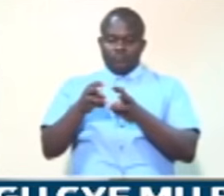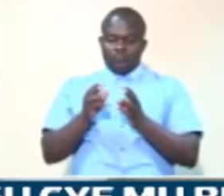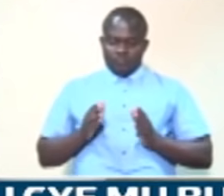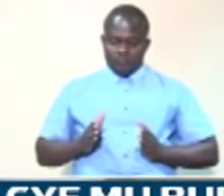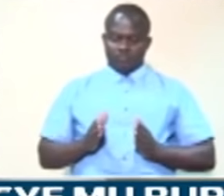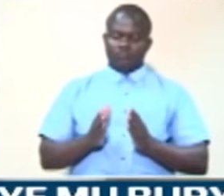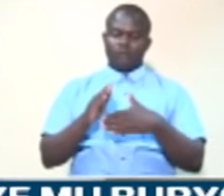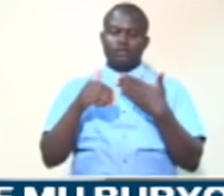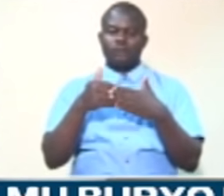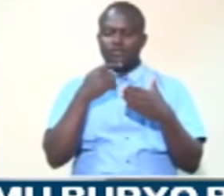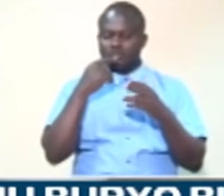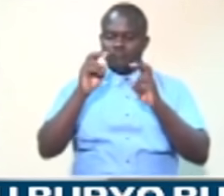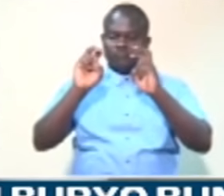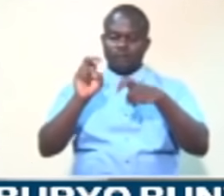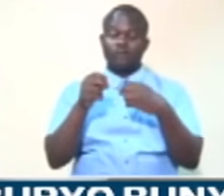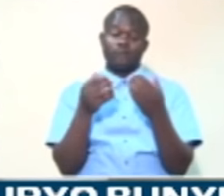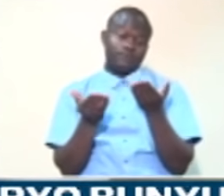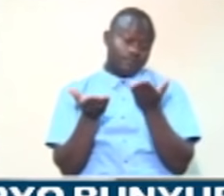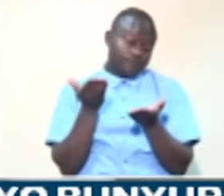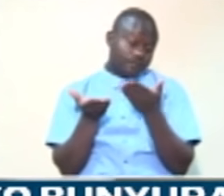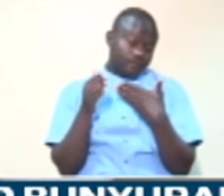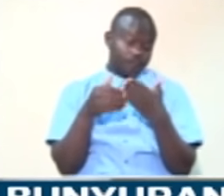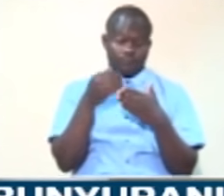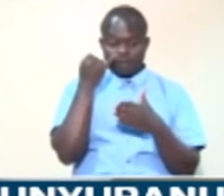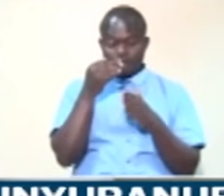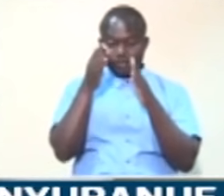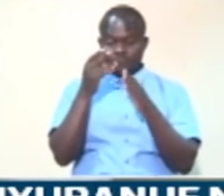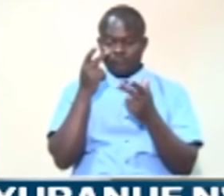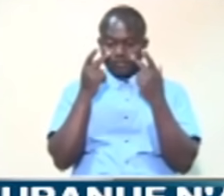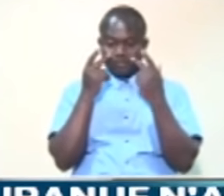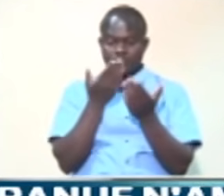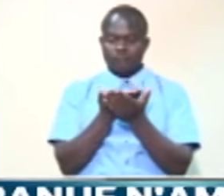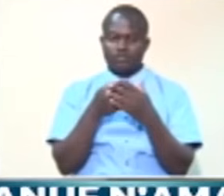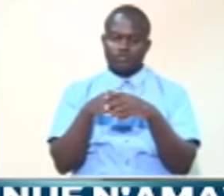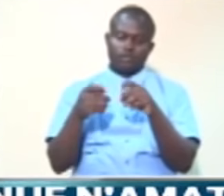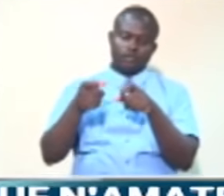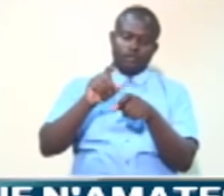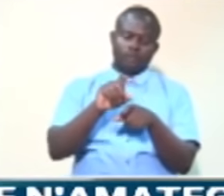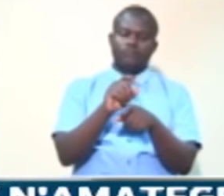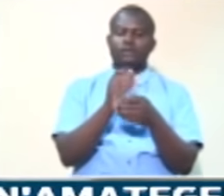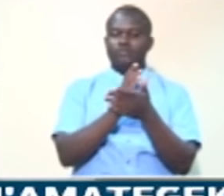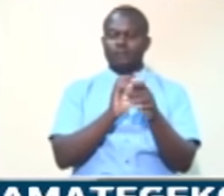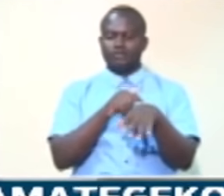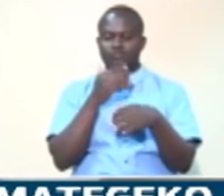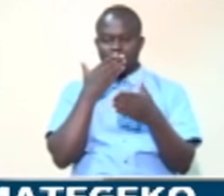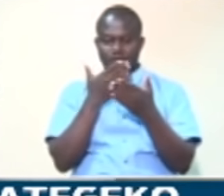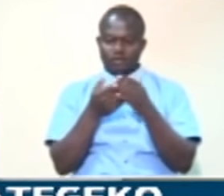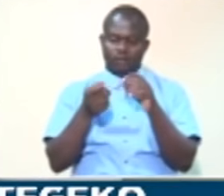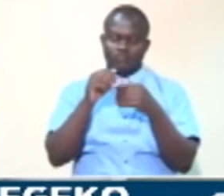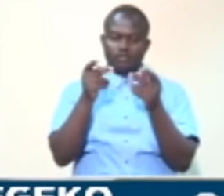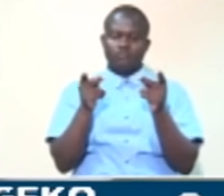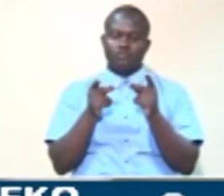nyine twavuze tuti buriya iyo umuntu abona ubusabe burimo bwiyongera ni byiza ko yongera naho ya